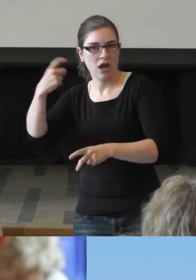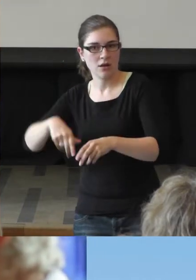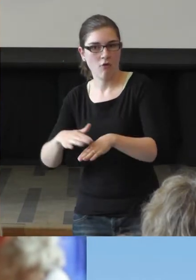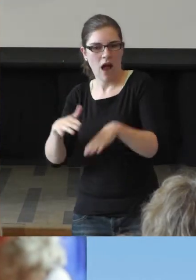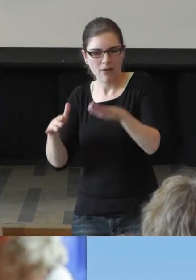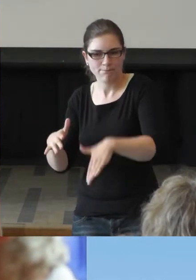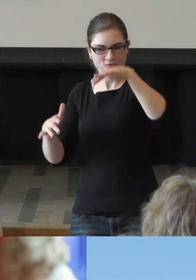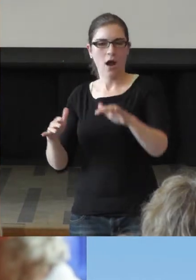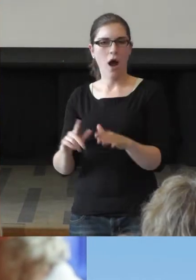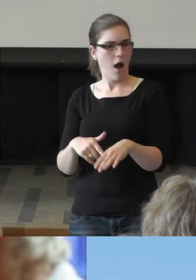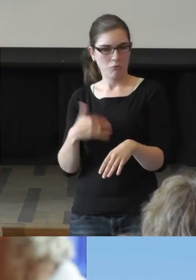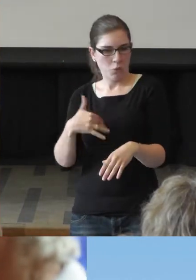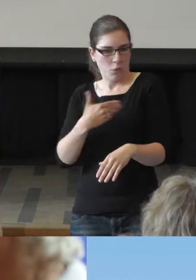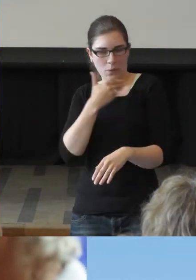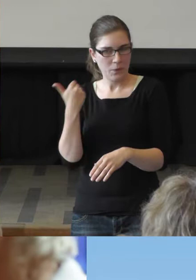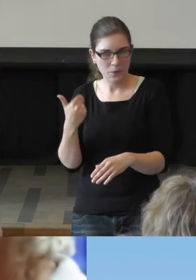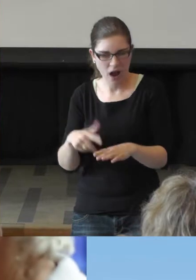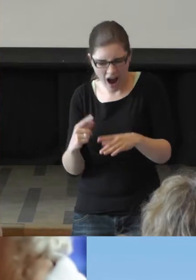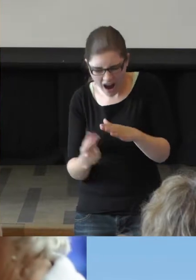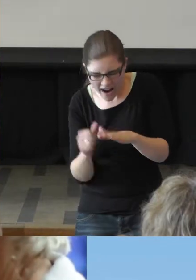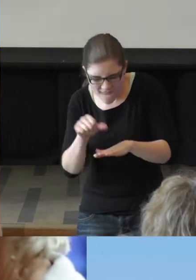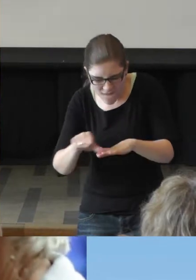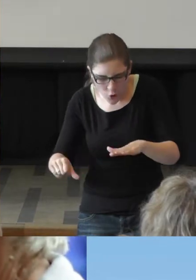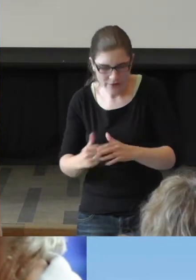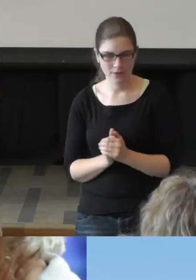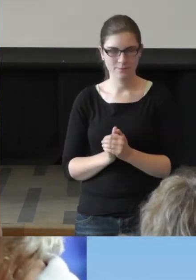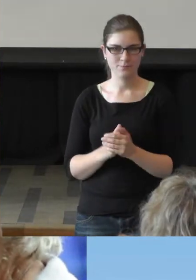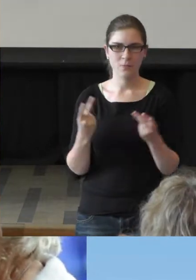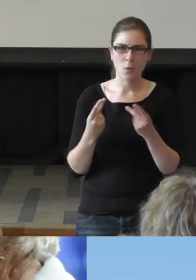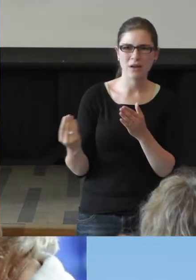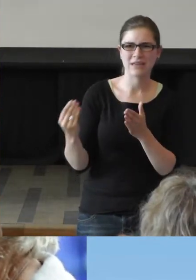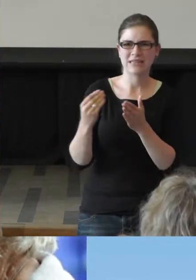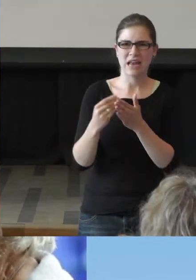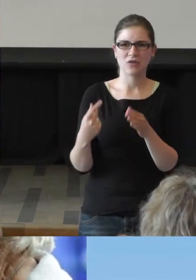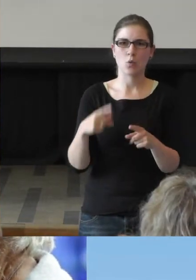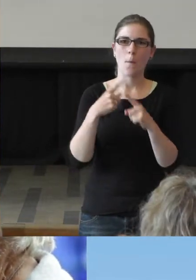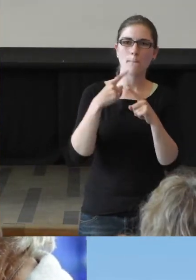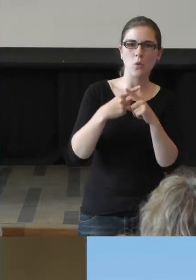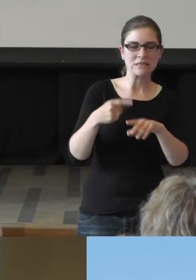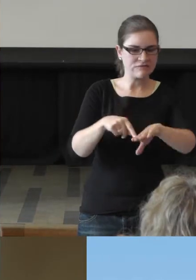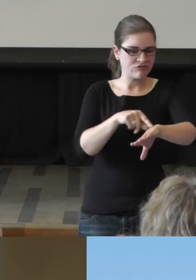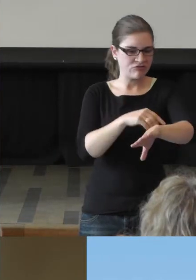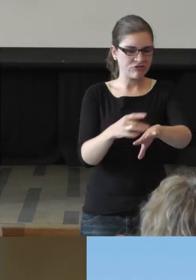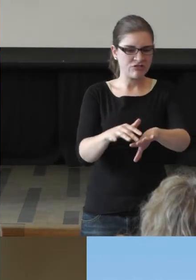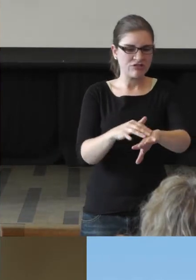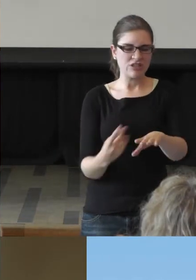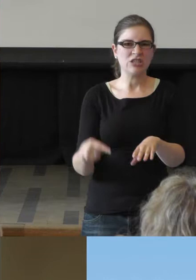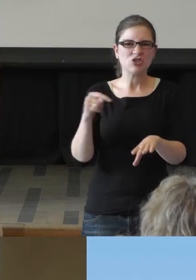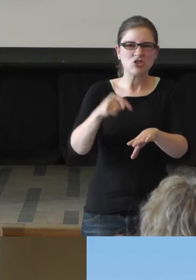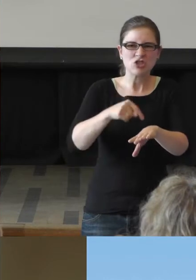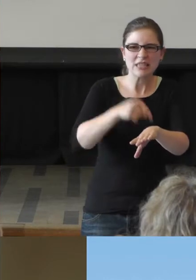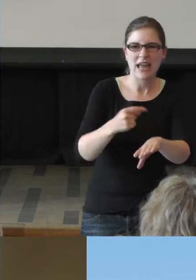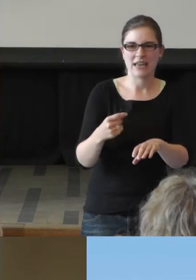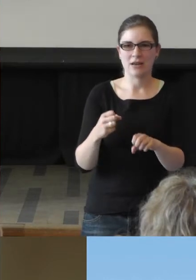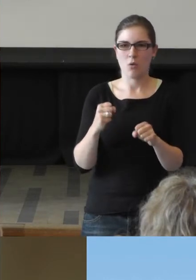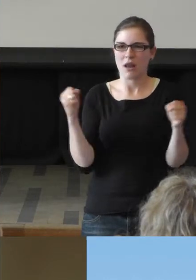Plus-Symptomatiken, also es kommt was dazu, was eigentlich da nicht hingehört. Kribbeln, Stecheln, Stechen, Brennen, Elektrisieren, Wärme